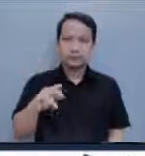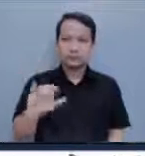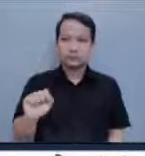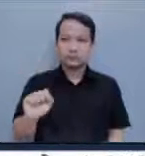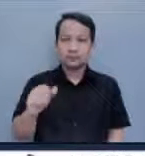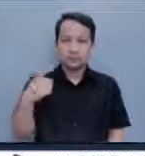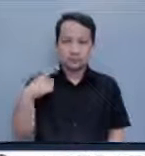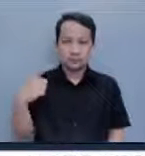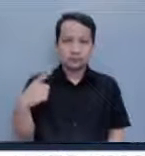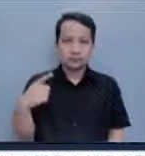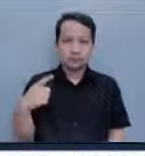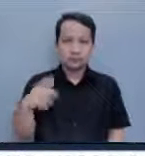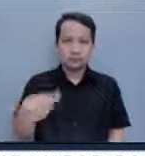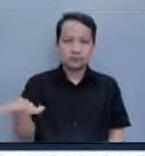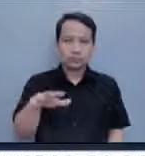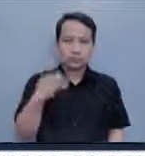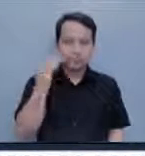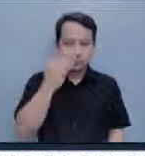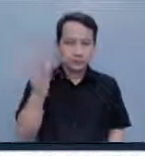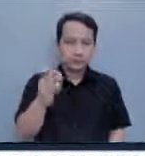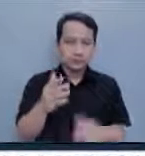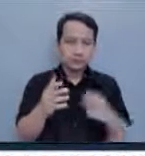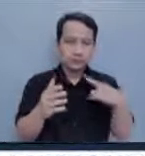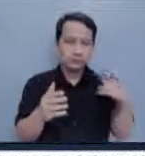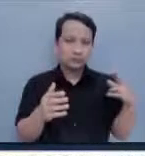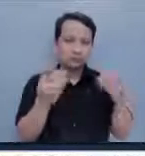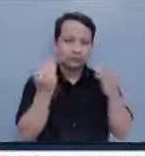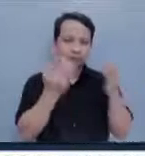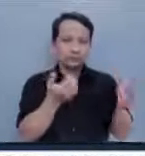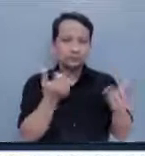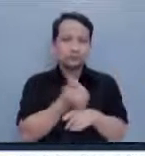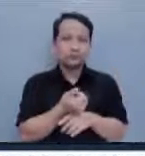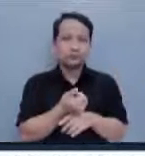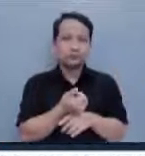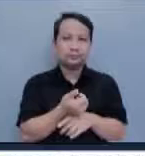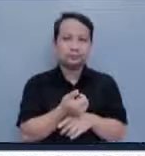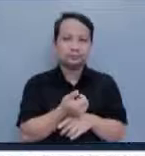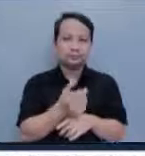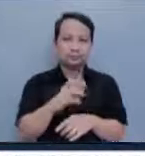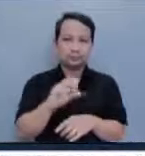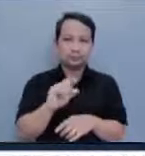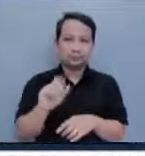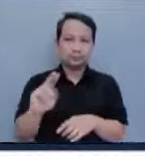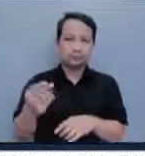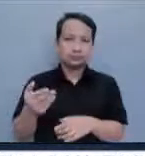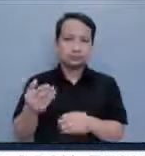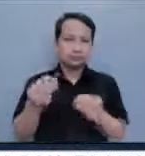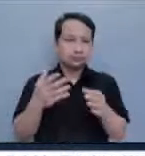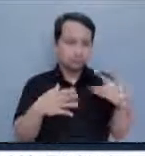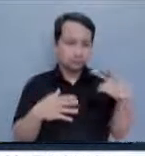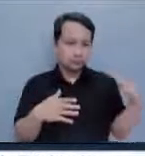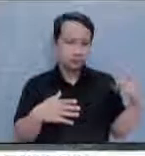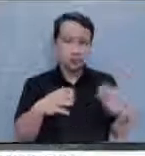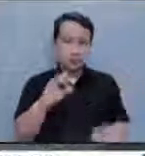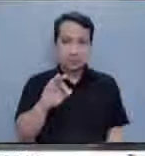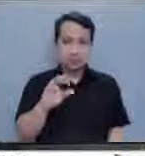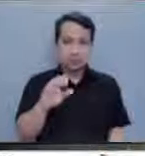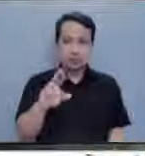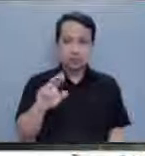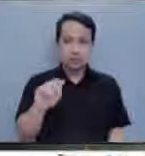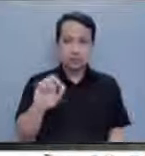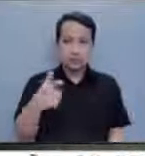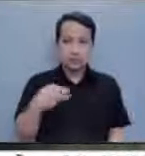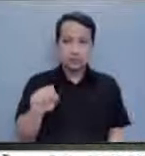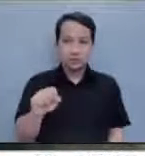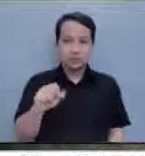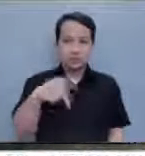L. Mencias, kanan sa Shaw Boulevard, kaliwa sa Acacia Lane, kanan sa F. Ortigas, kaliwa sa P.